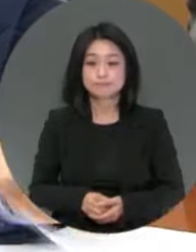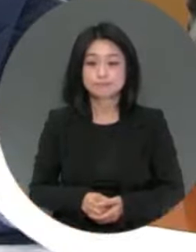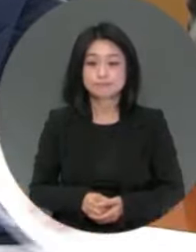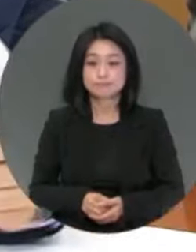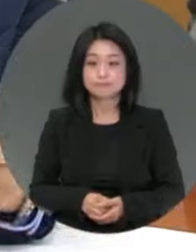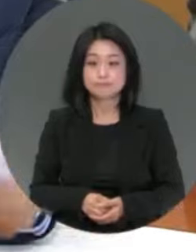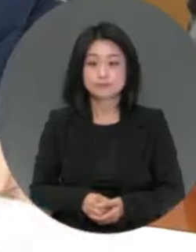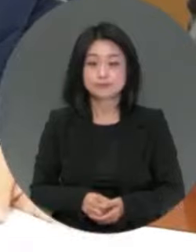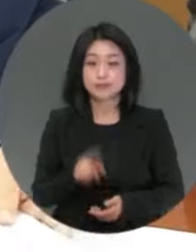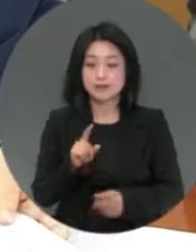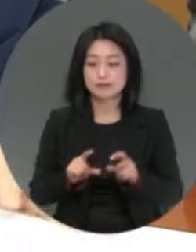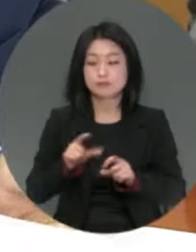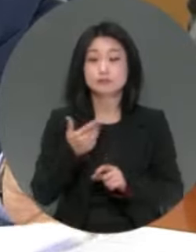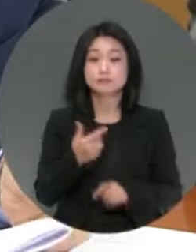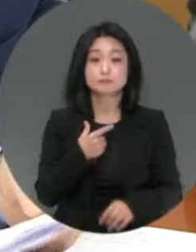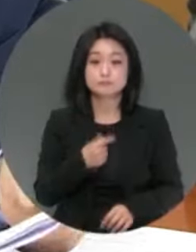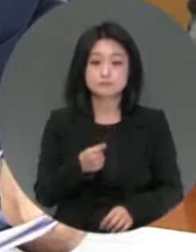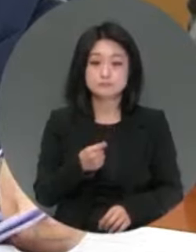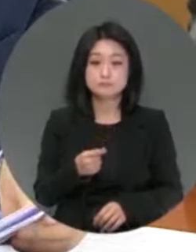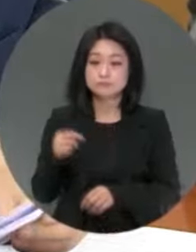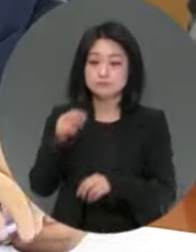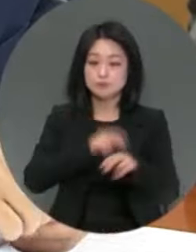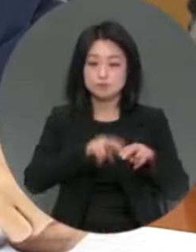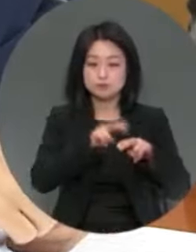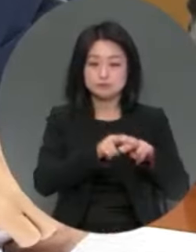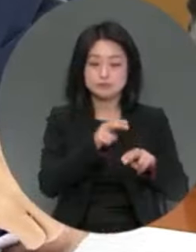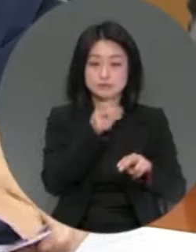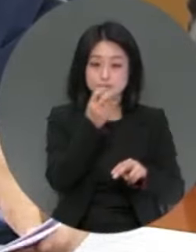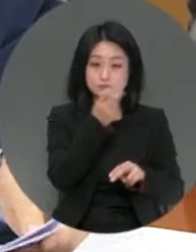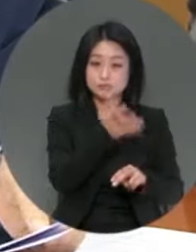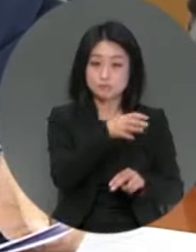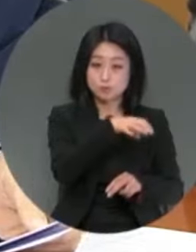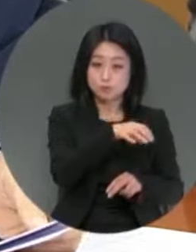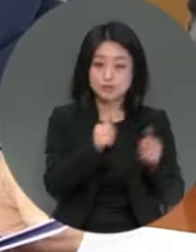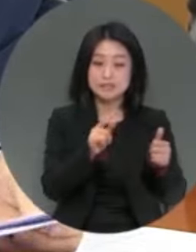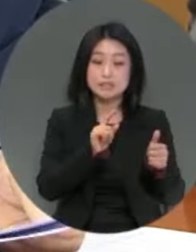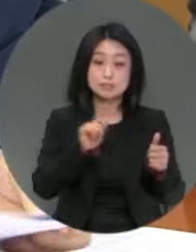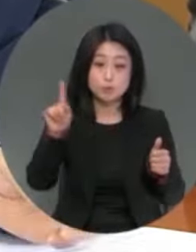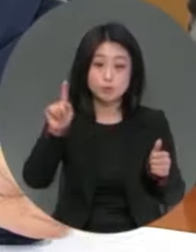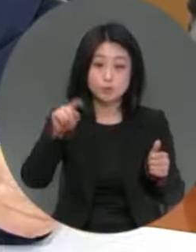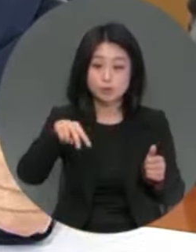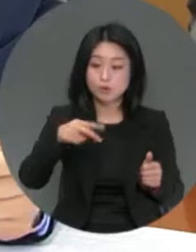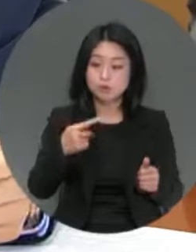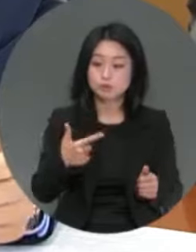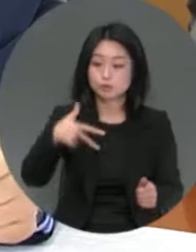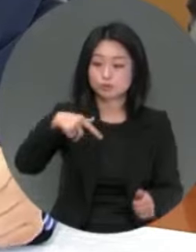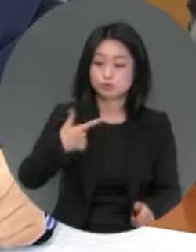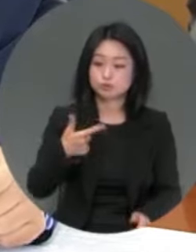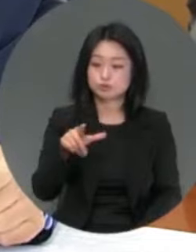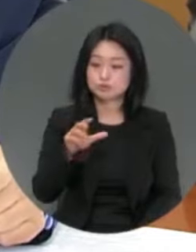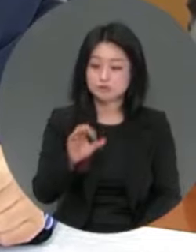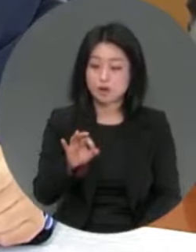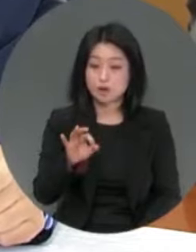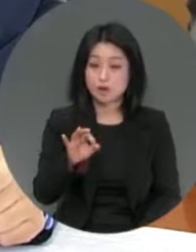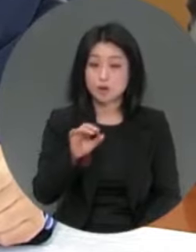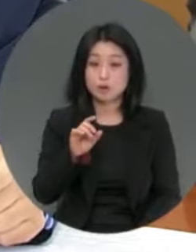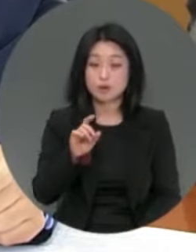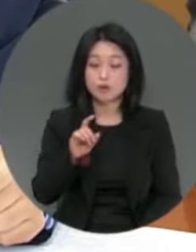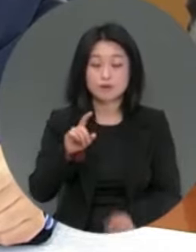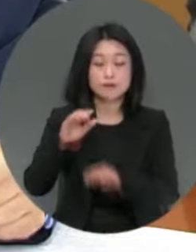또 하나 그러면 물어볼 게 있는데 공수처에서 기소를 해가지고 손준성 검사 고발사주 사건 관련해서 이미 이제